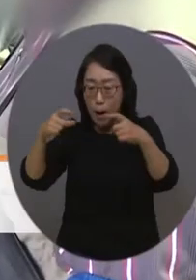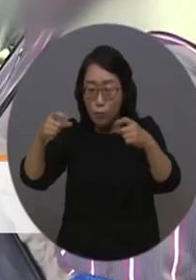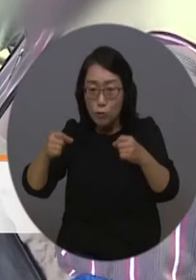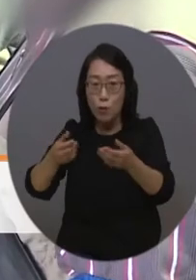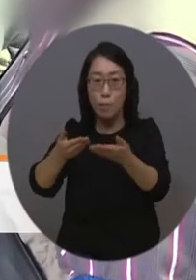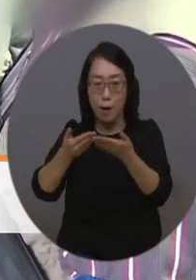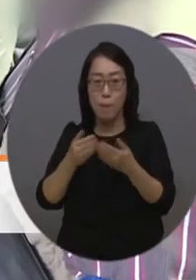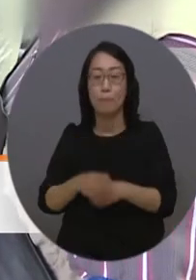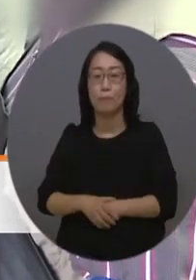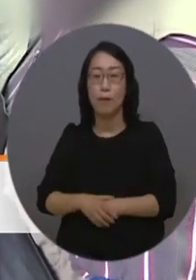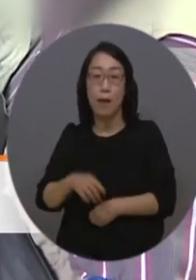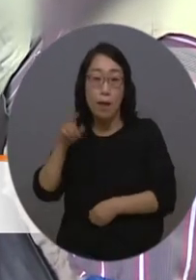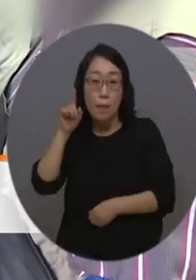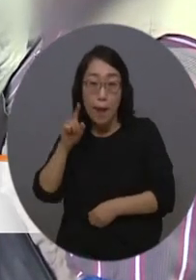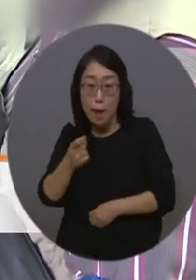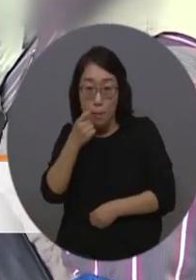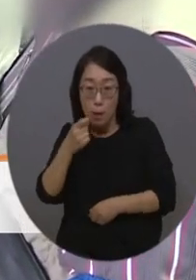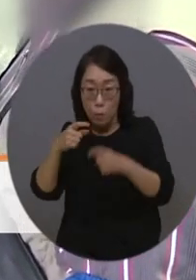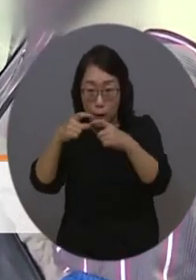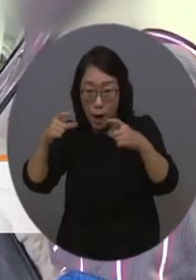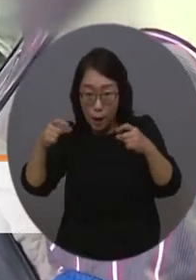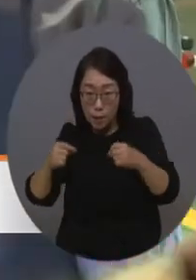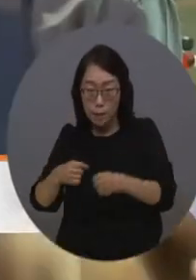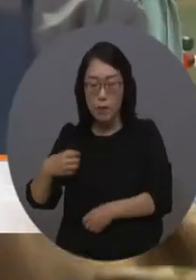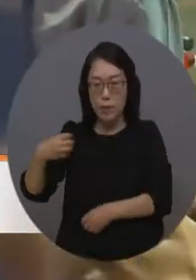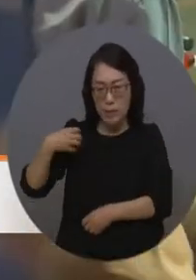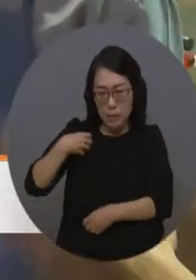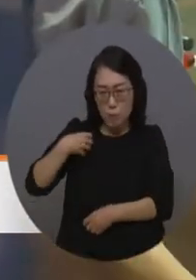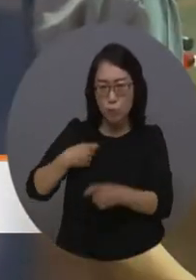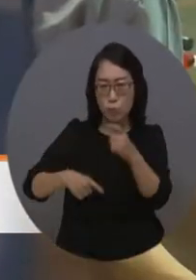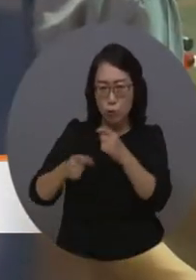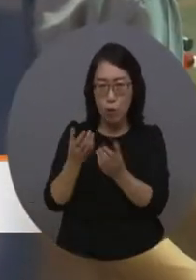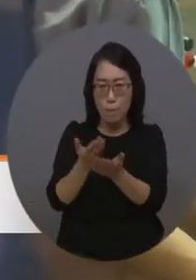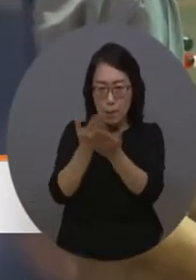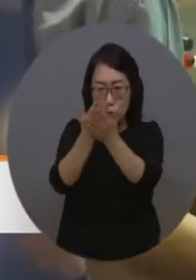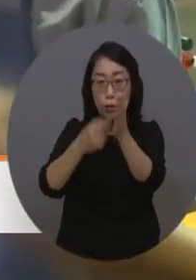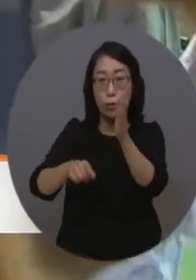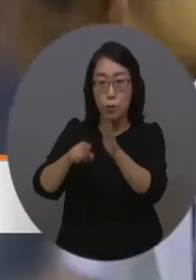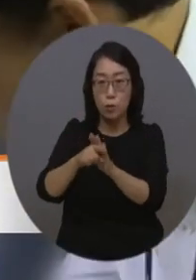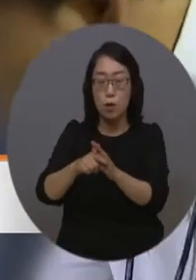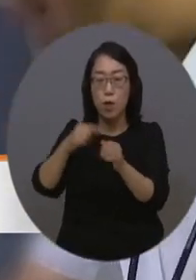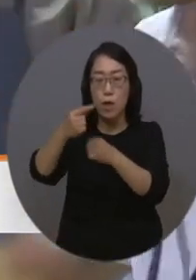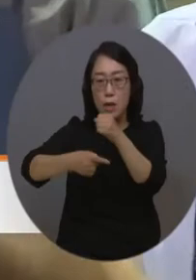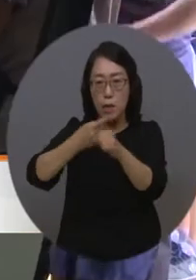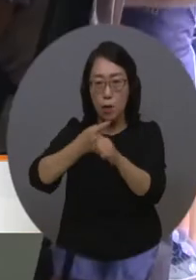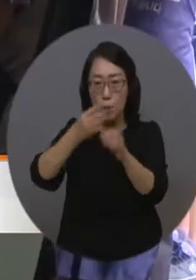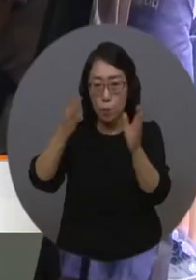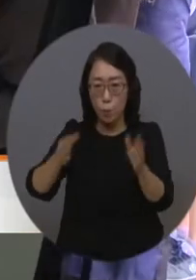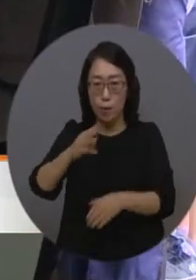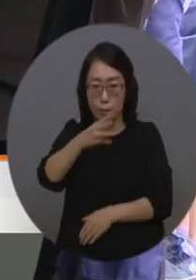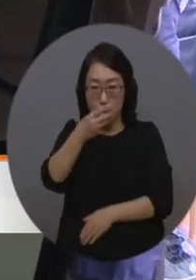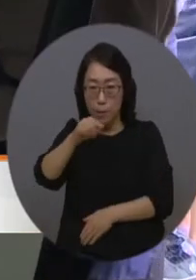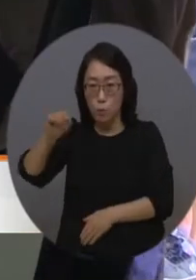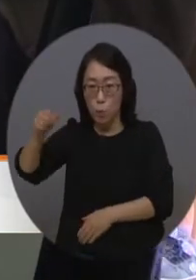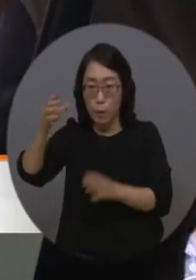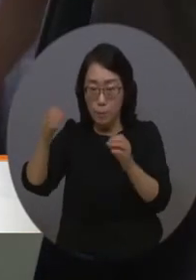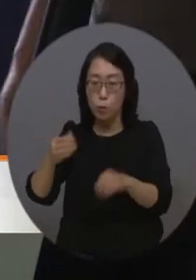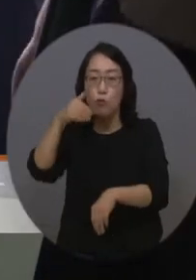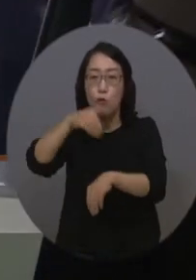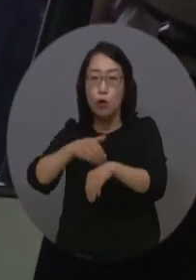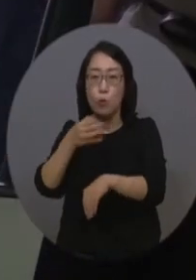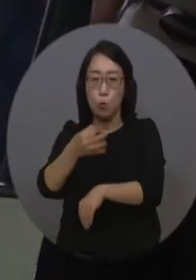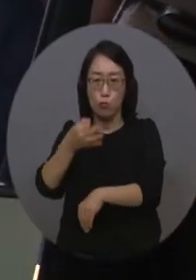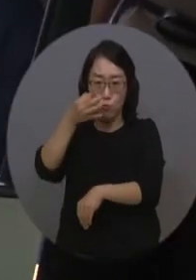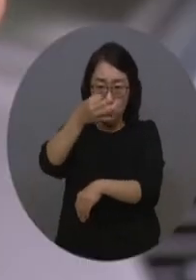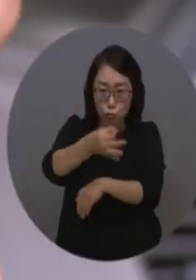국민 내일 배움 카드는 직무 수행 능력 개발을 위해 정부가 연간 300만 원에서 500만 원의 직업 훈련비를 지원하는